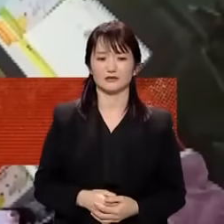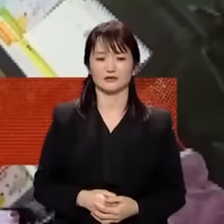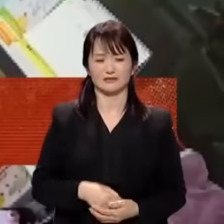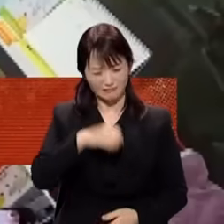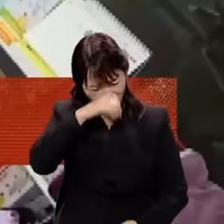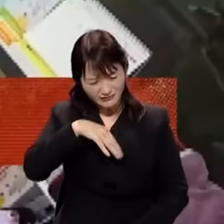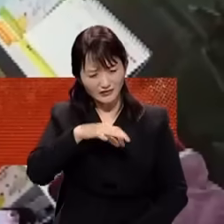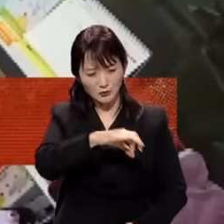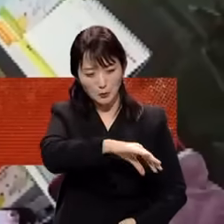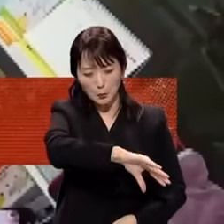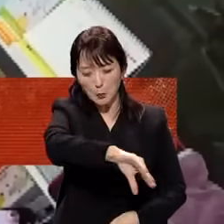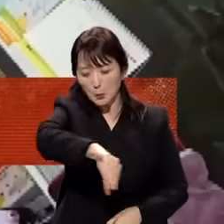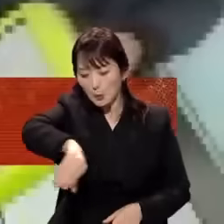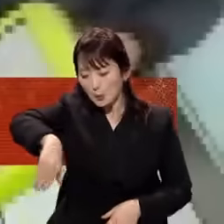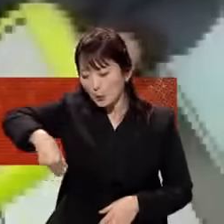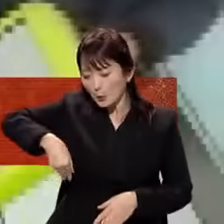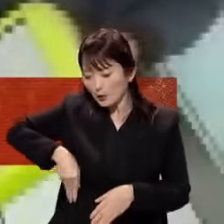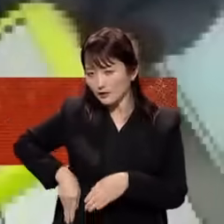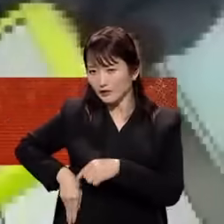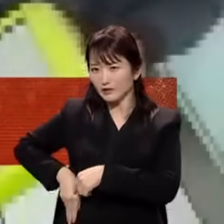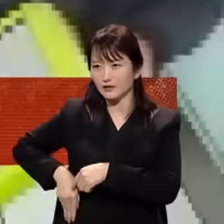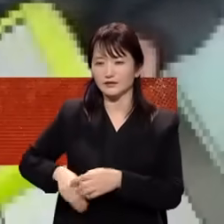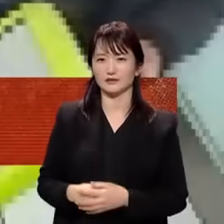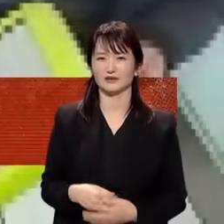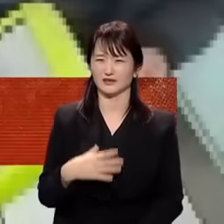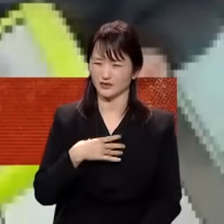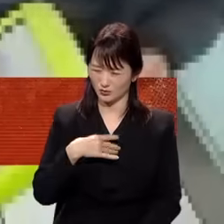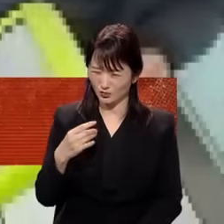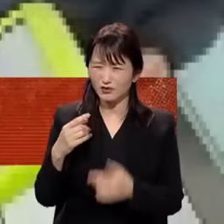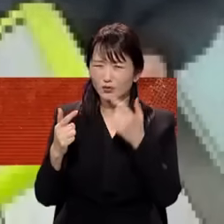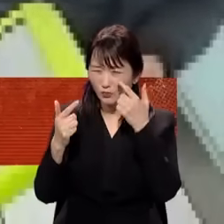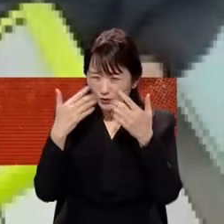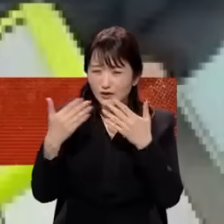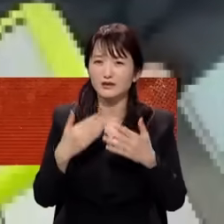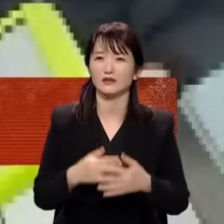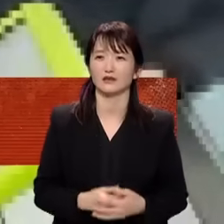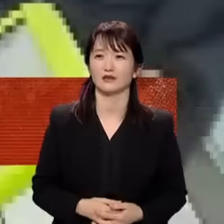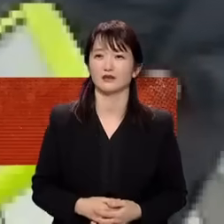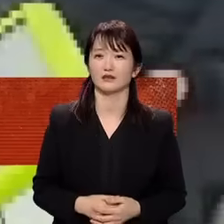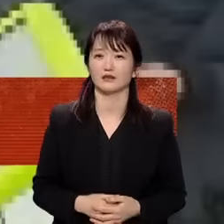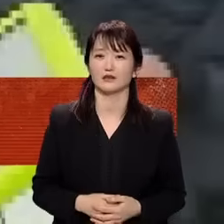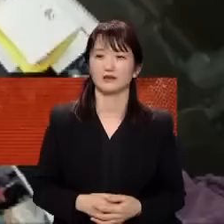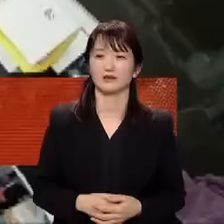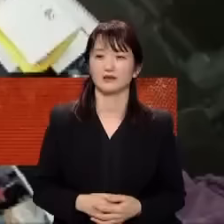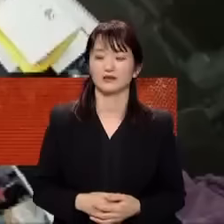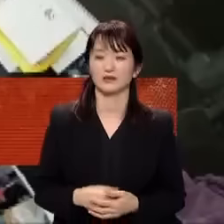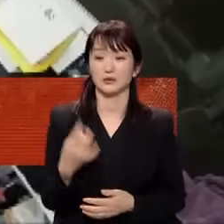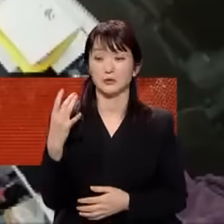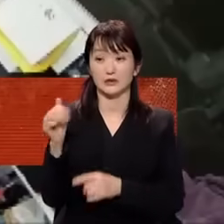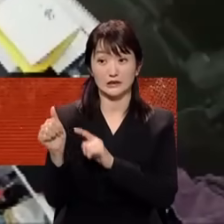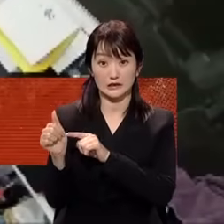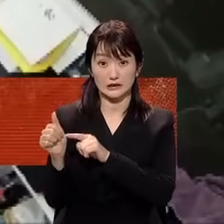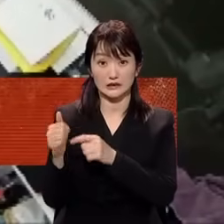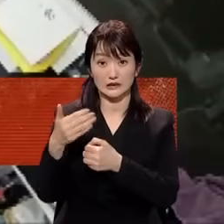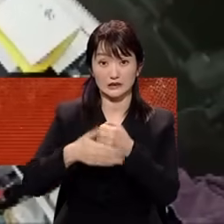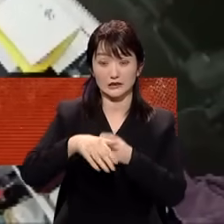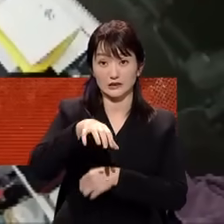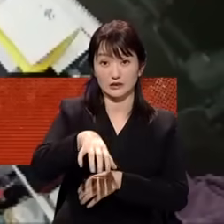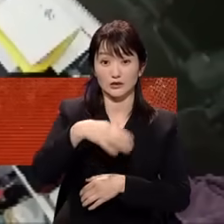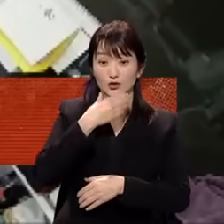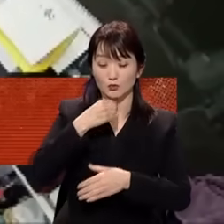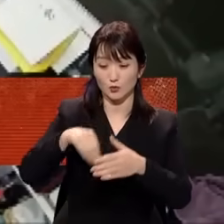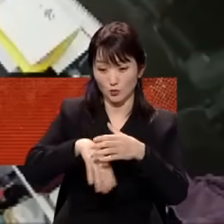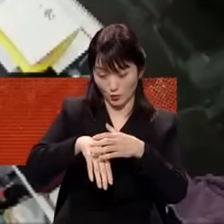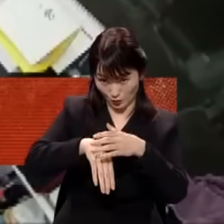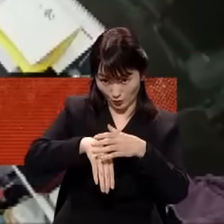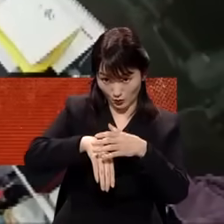집어넣잖아요. 고의가 분명히 보이죠. 사실 지금 보신 것처럼 원래 저 남성이 저기는 이제 대구의 한 그 복권